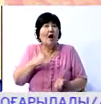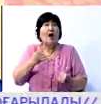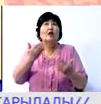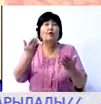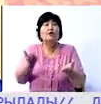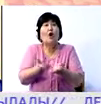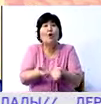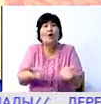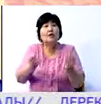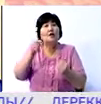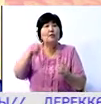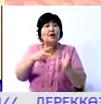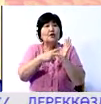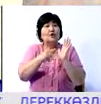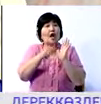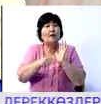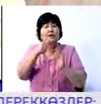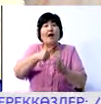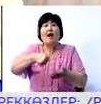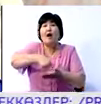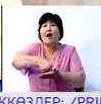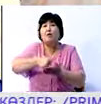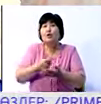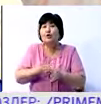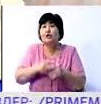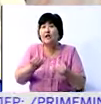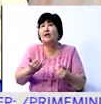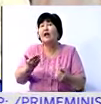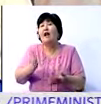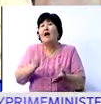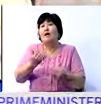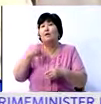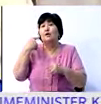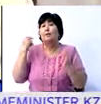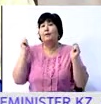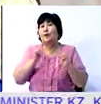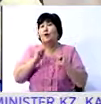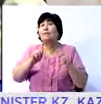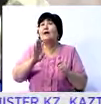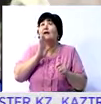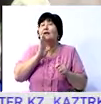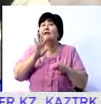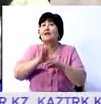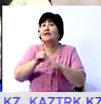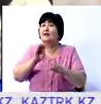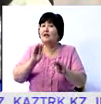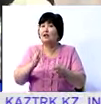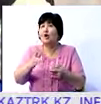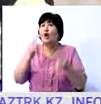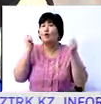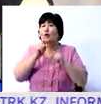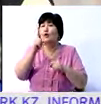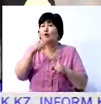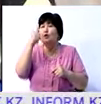мына ыдыс 1860 жылы қамыр илеу үшін жасалған. Мына вафельді орамал әрбір қыздың жасауында болған. Бұл орамал 100